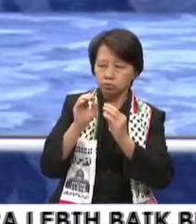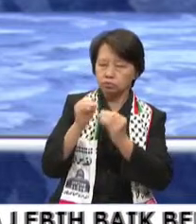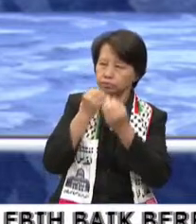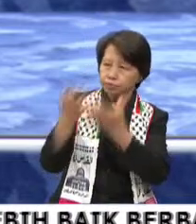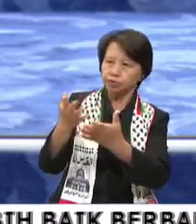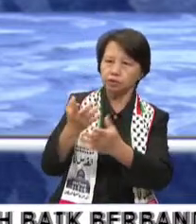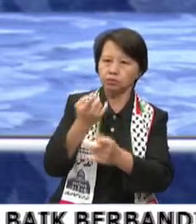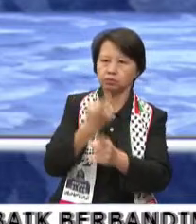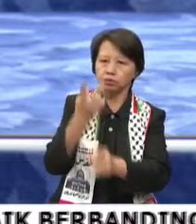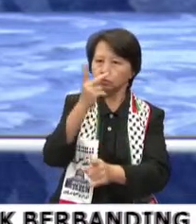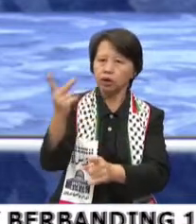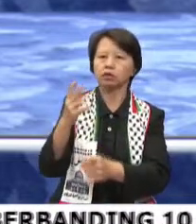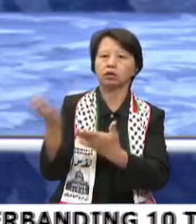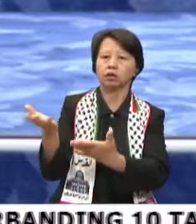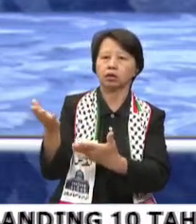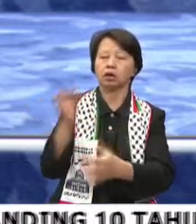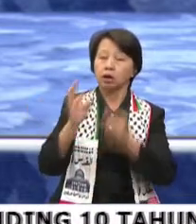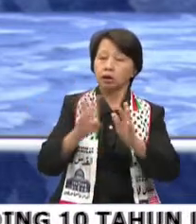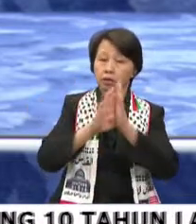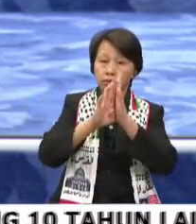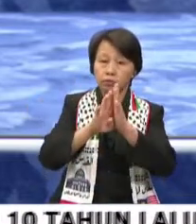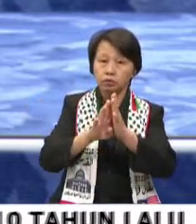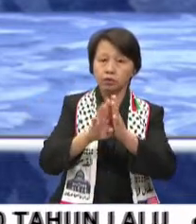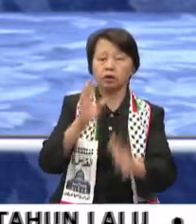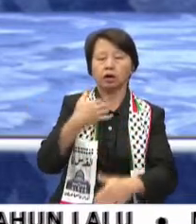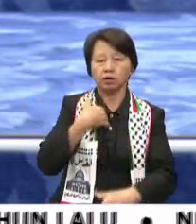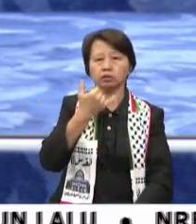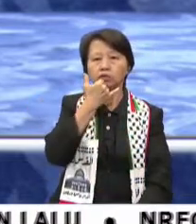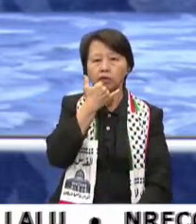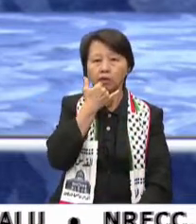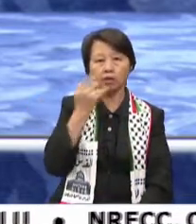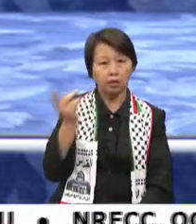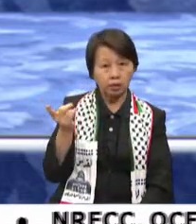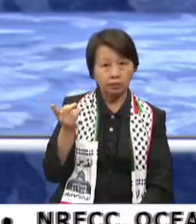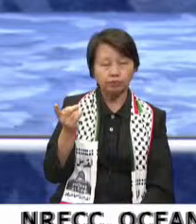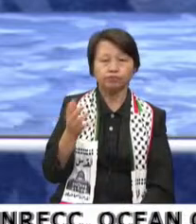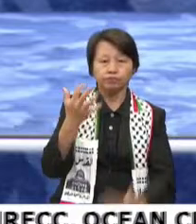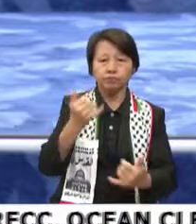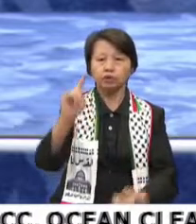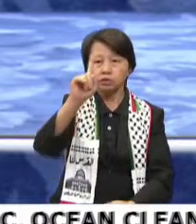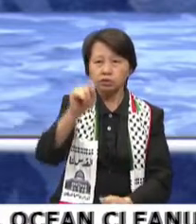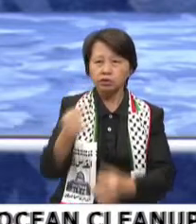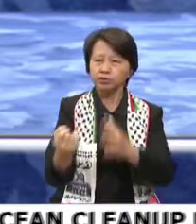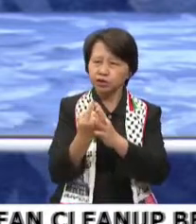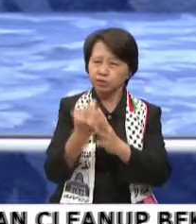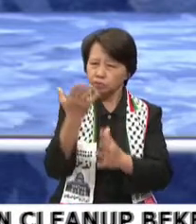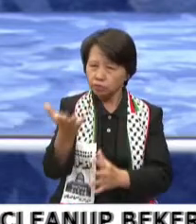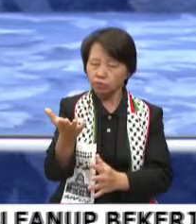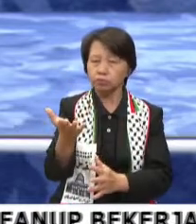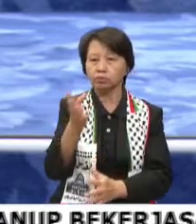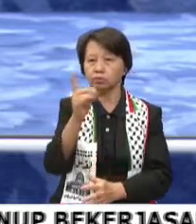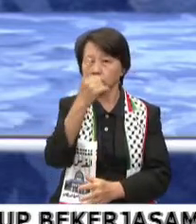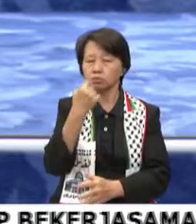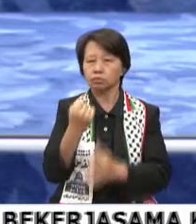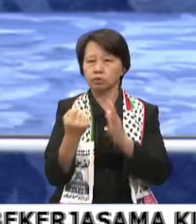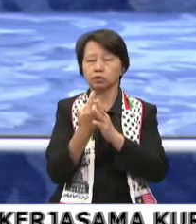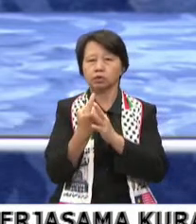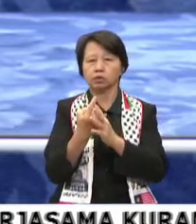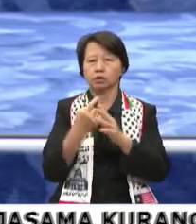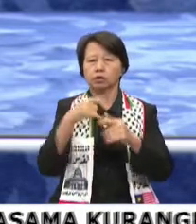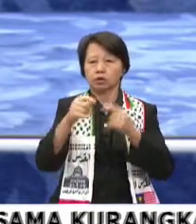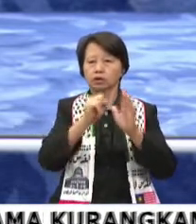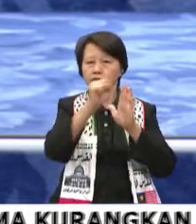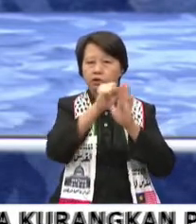pembetulan jika terbukti ada kesilapan soal yang dibangkitkan soal